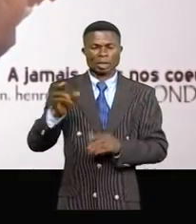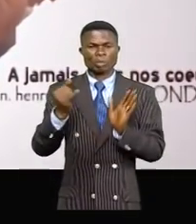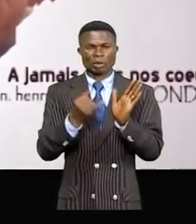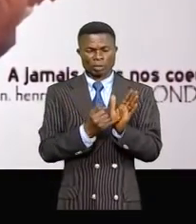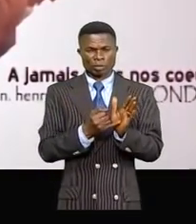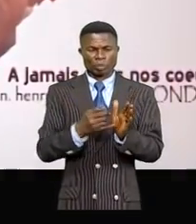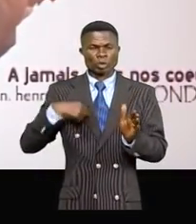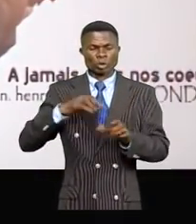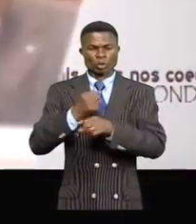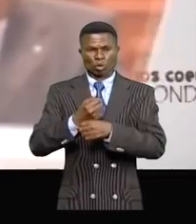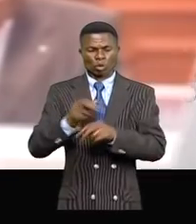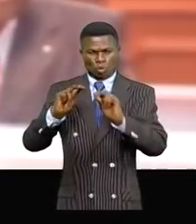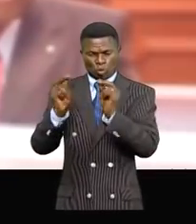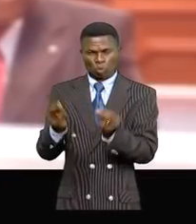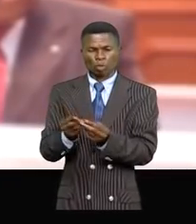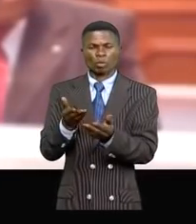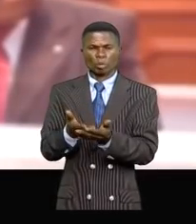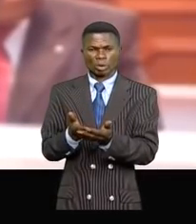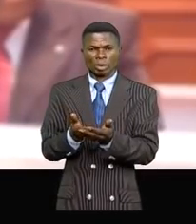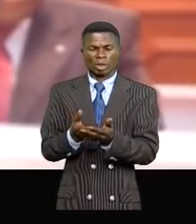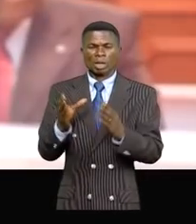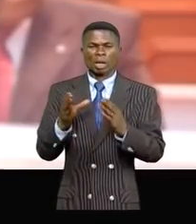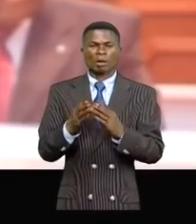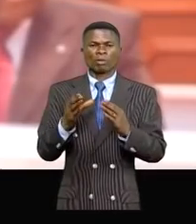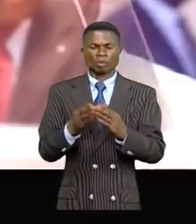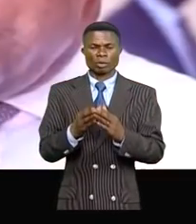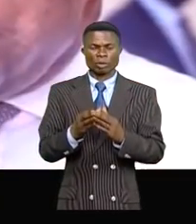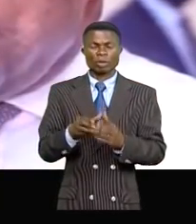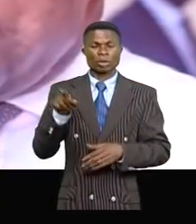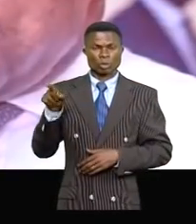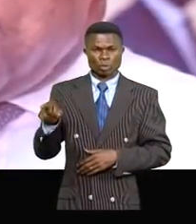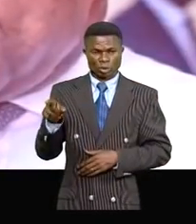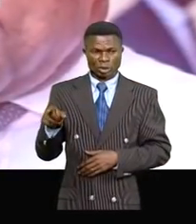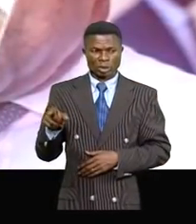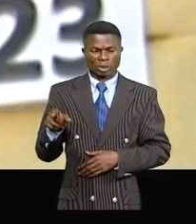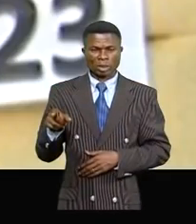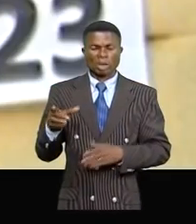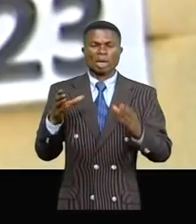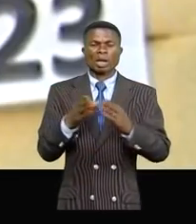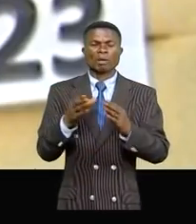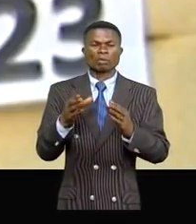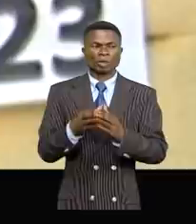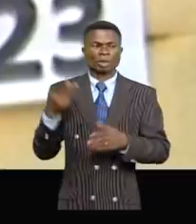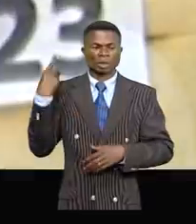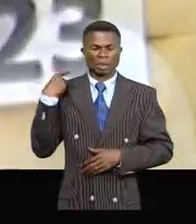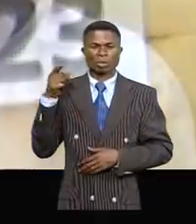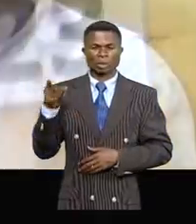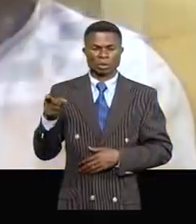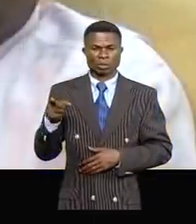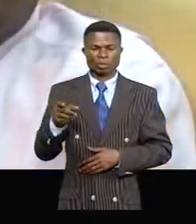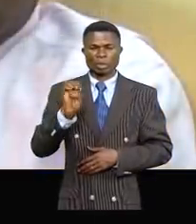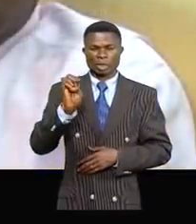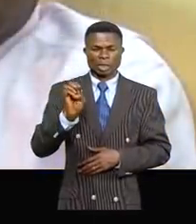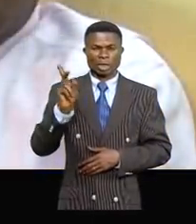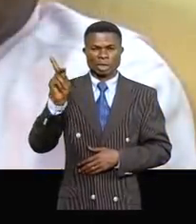avons formé un quarto avec Henri Thomas, avec Ekombe,